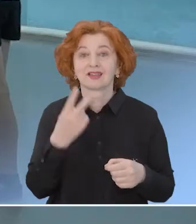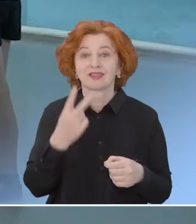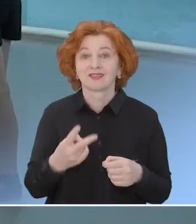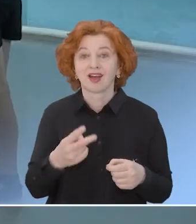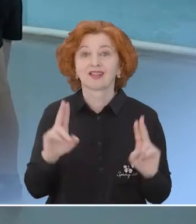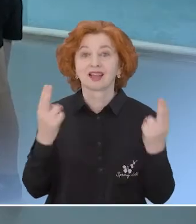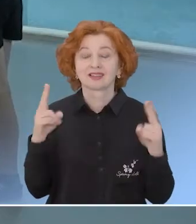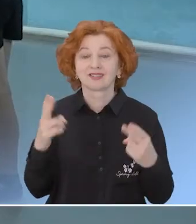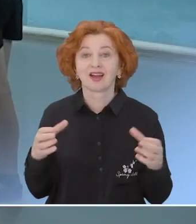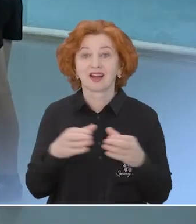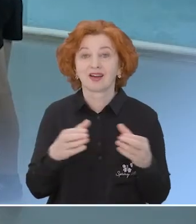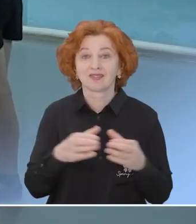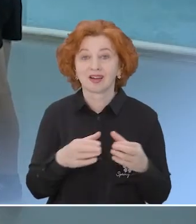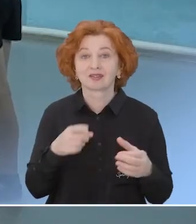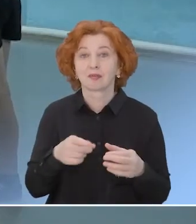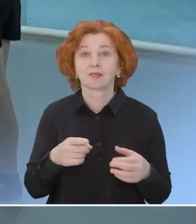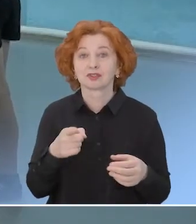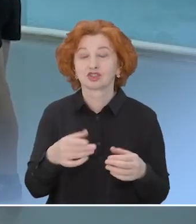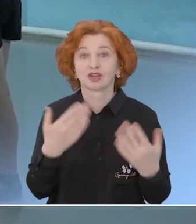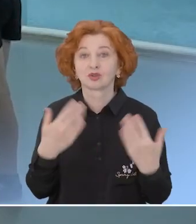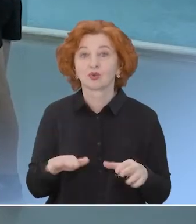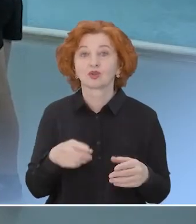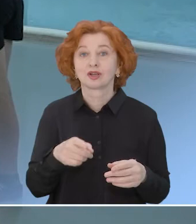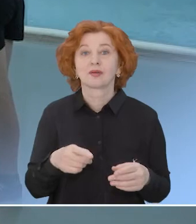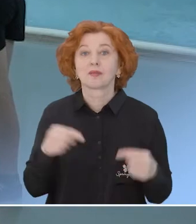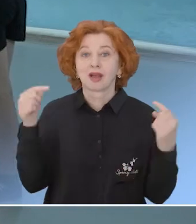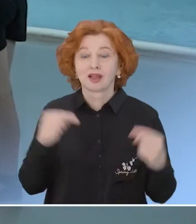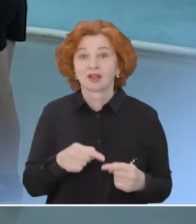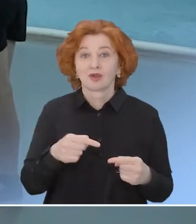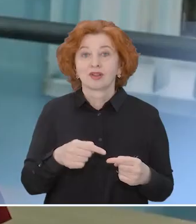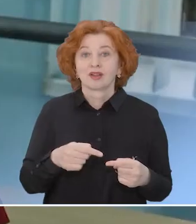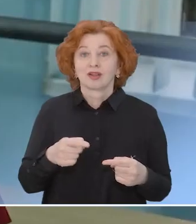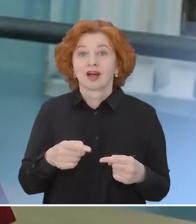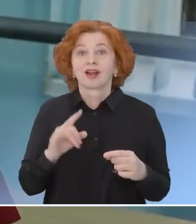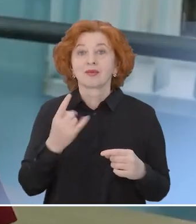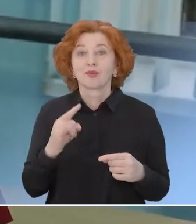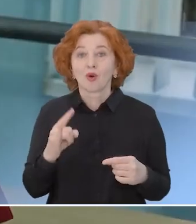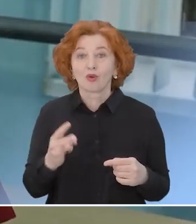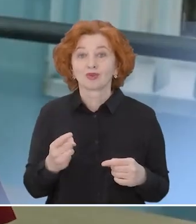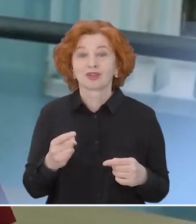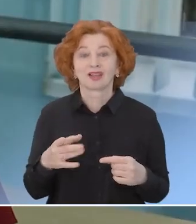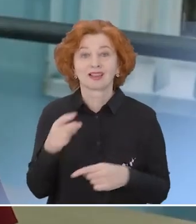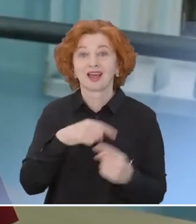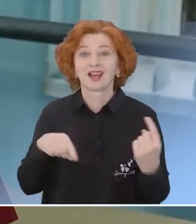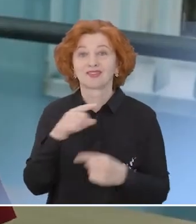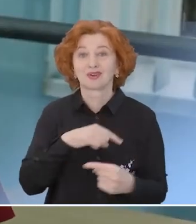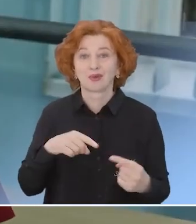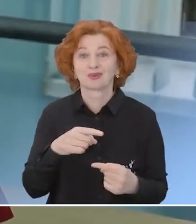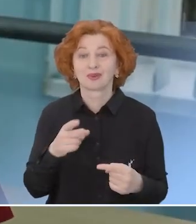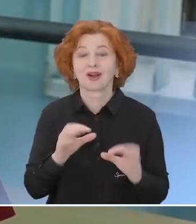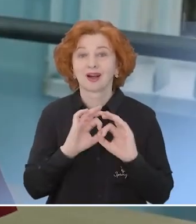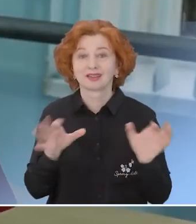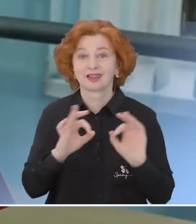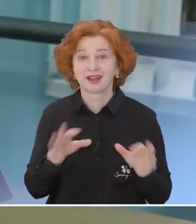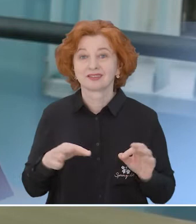два танцевальных коллектива. Зачастую, пока не подойдешь к ребенку и не развернешь ему те